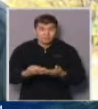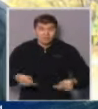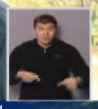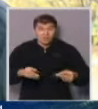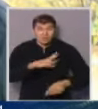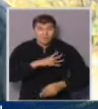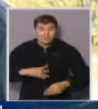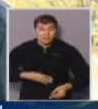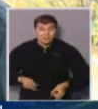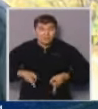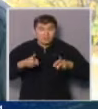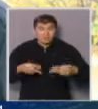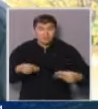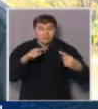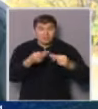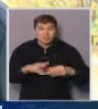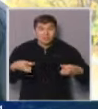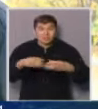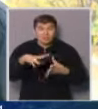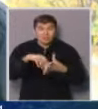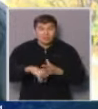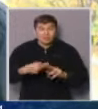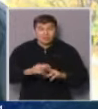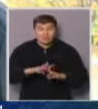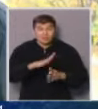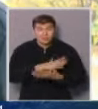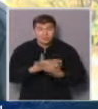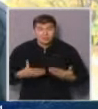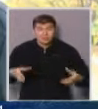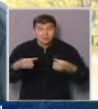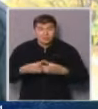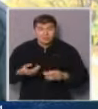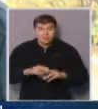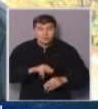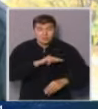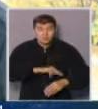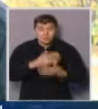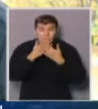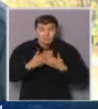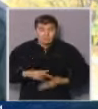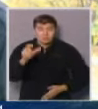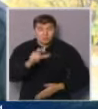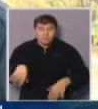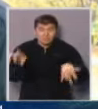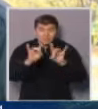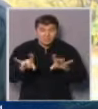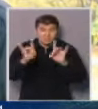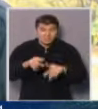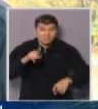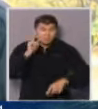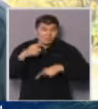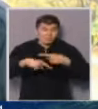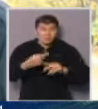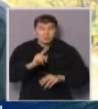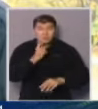службы. Он работал руководителем большой структуры, был образцовым гражданином, трудолюбивым человеком, рассказывал молодежи о